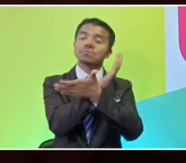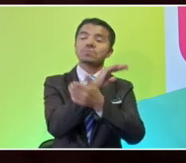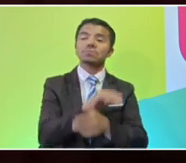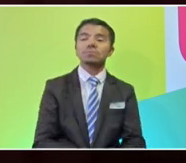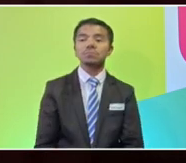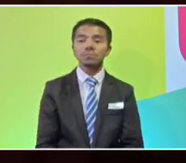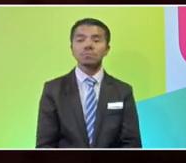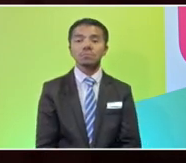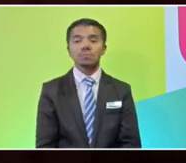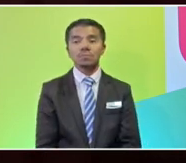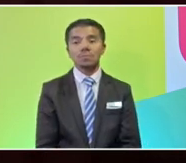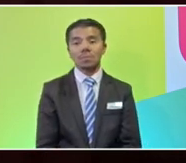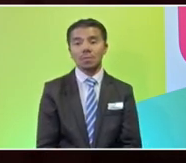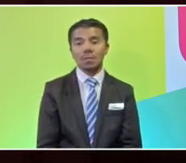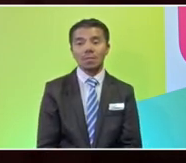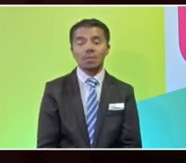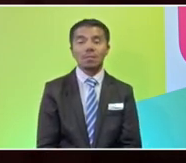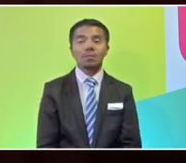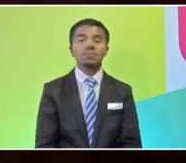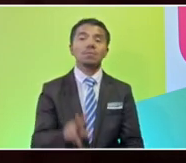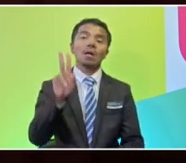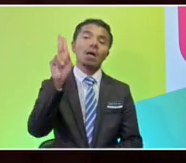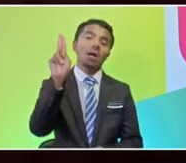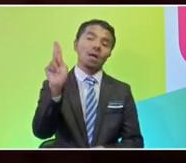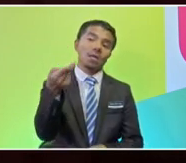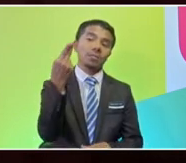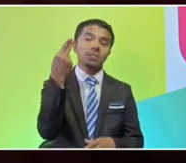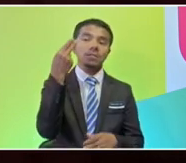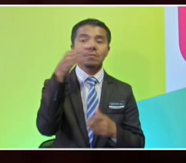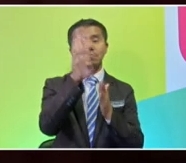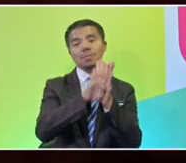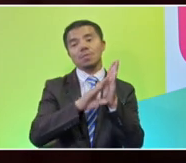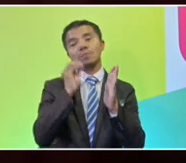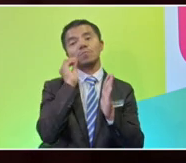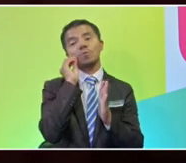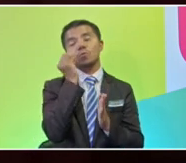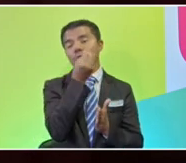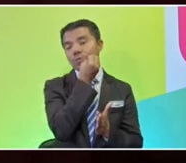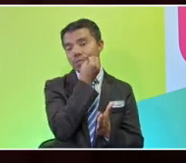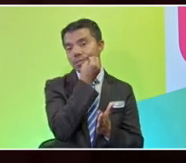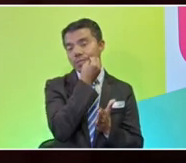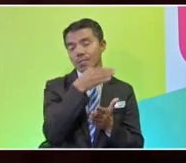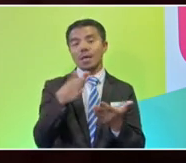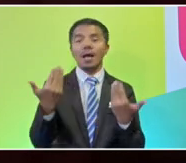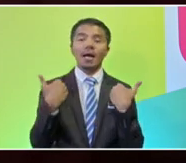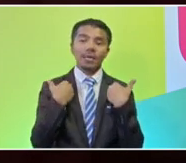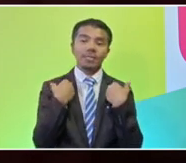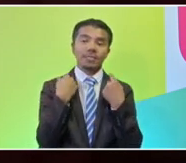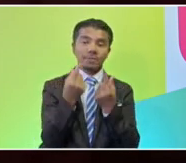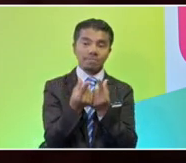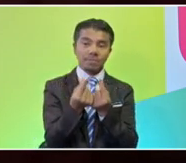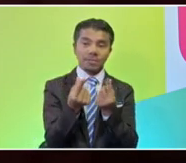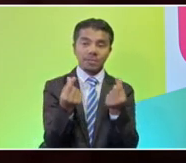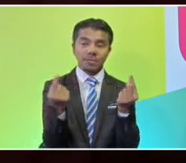ini dia adalah tumbuhan yang hanya berbunga dan di dalam bunga ada biji benih